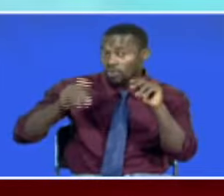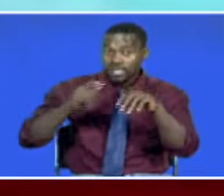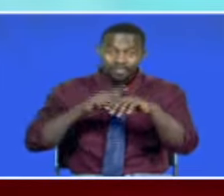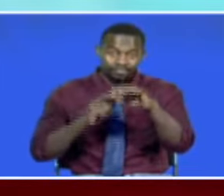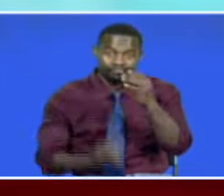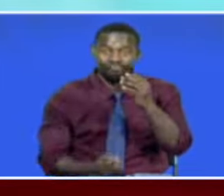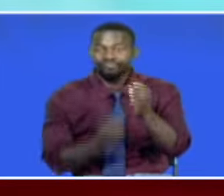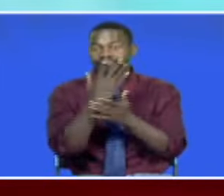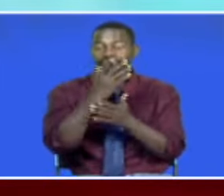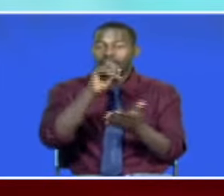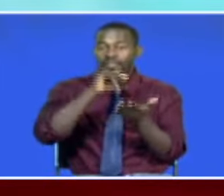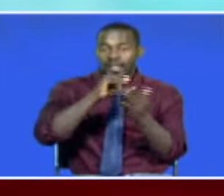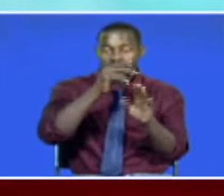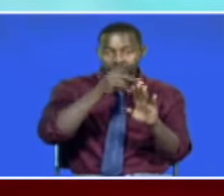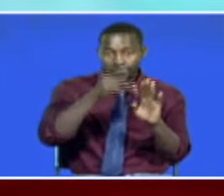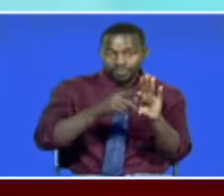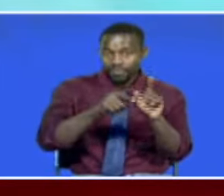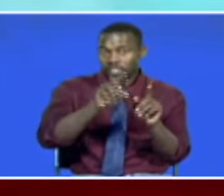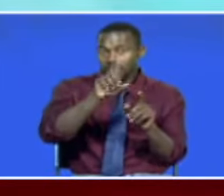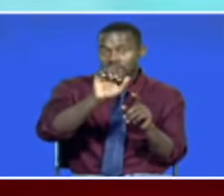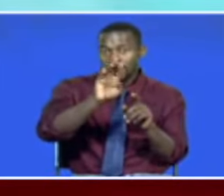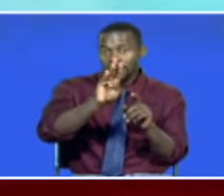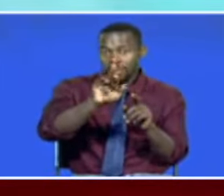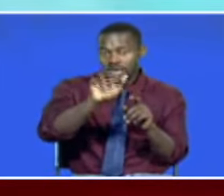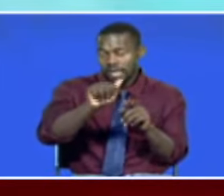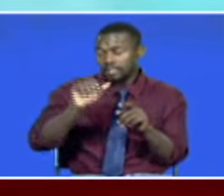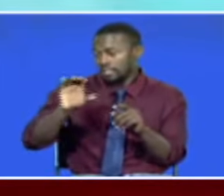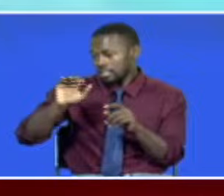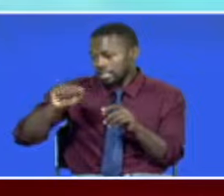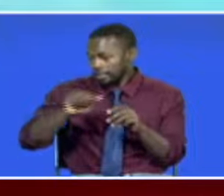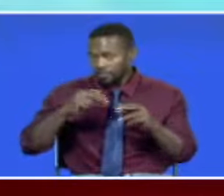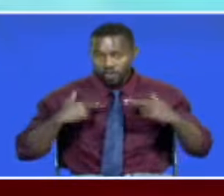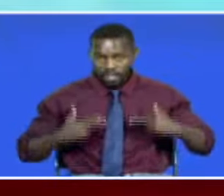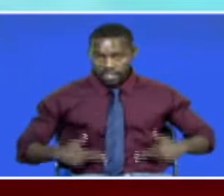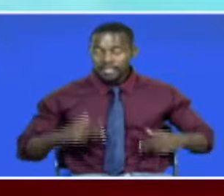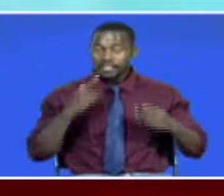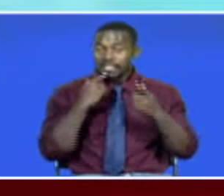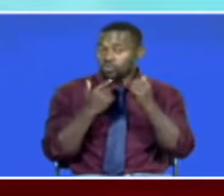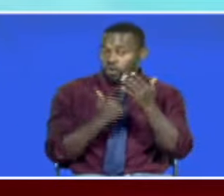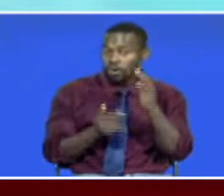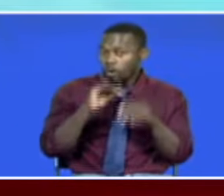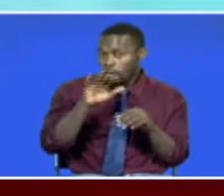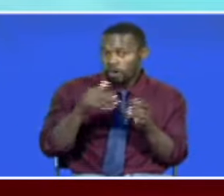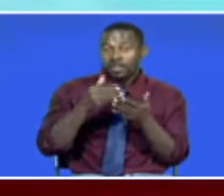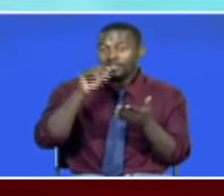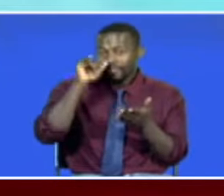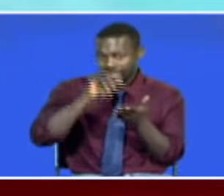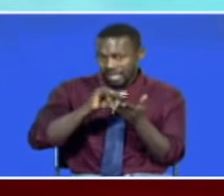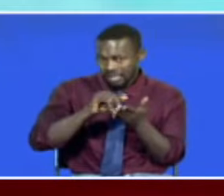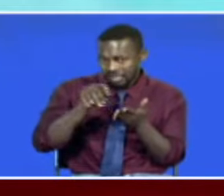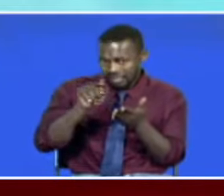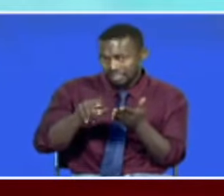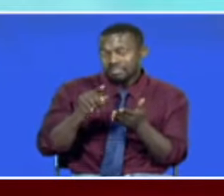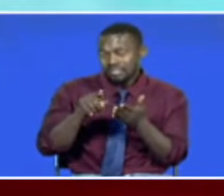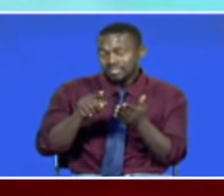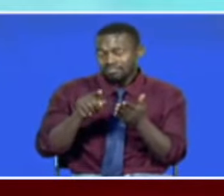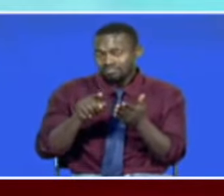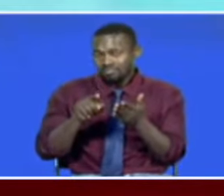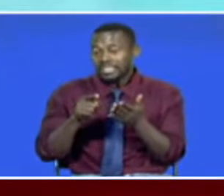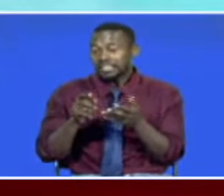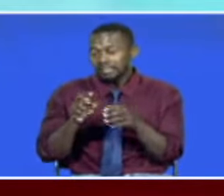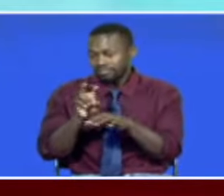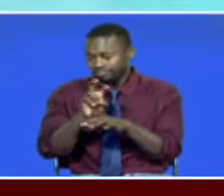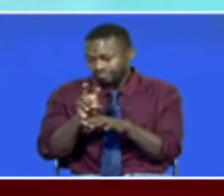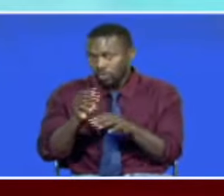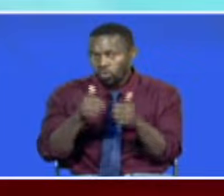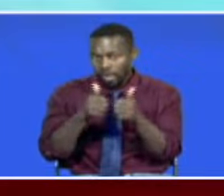SHA, waziri wa afya Debora Barasa amesema hilo limetiliwa maanani na kuwataka wa Kenya kukubali mchakato huo